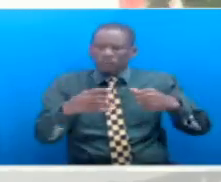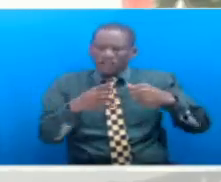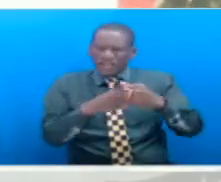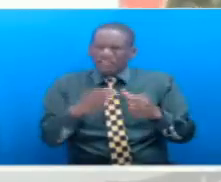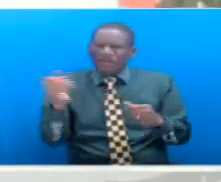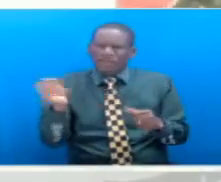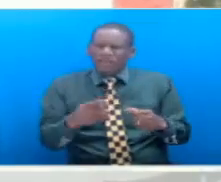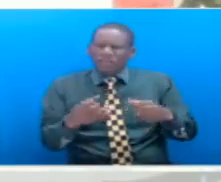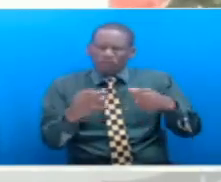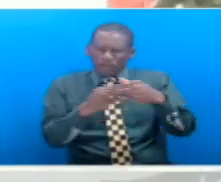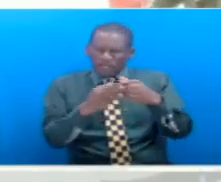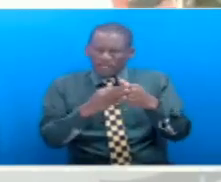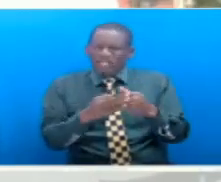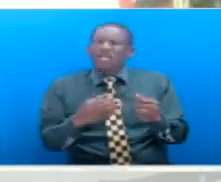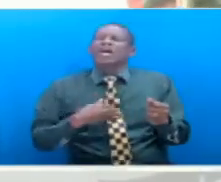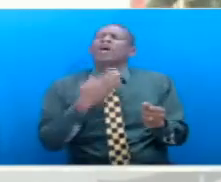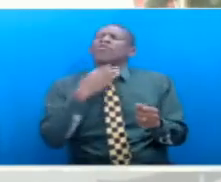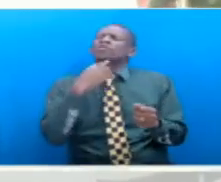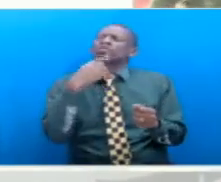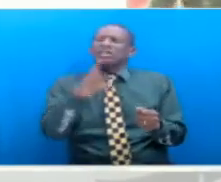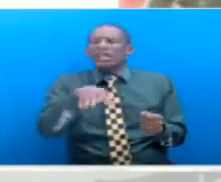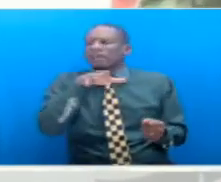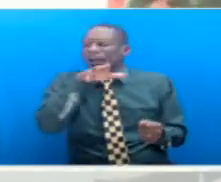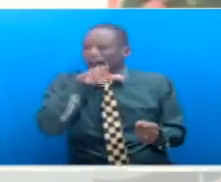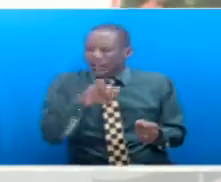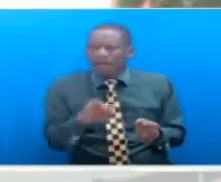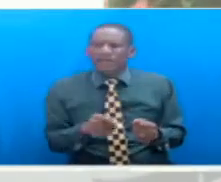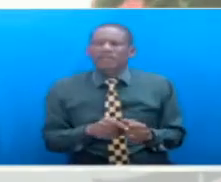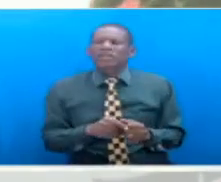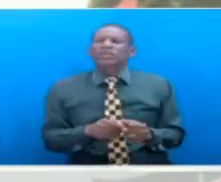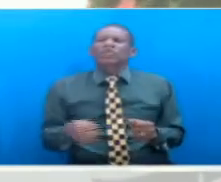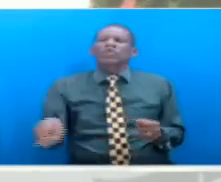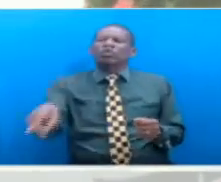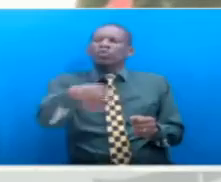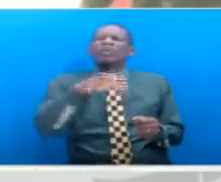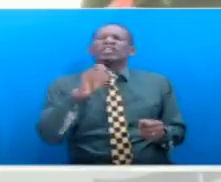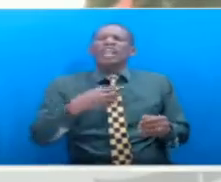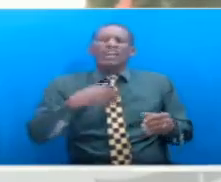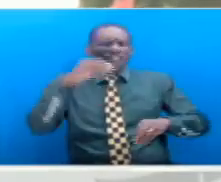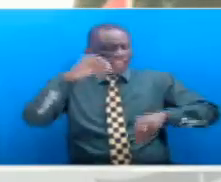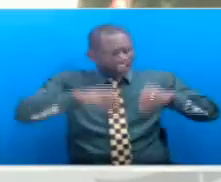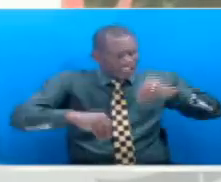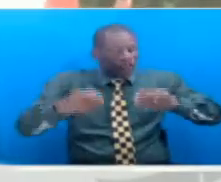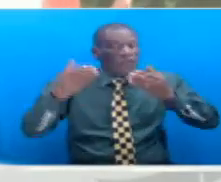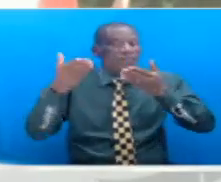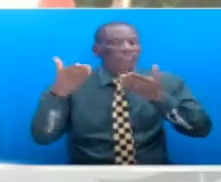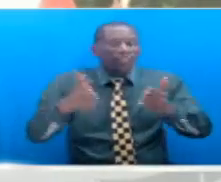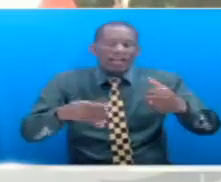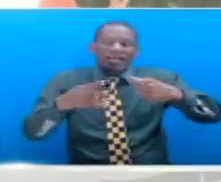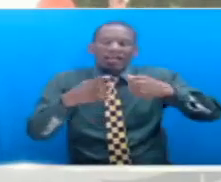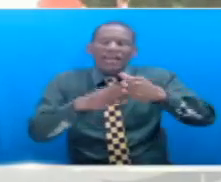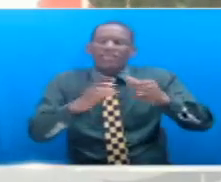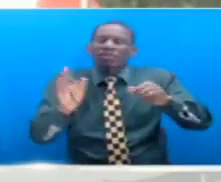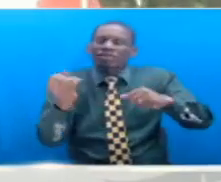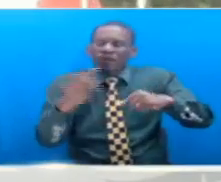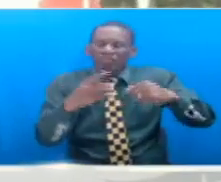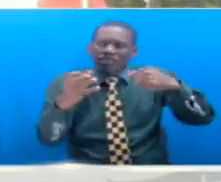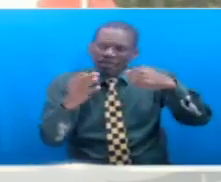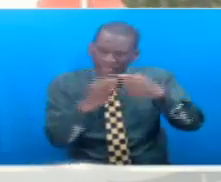9 mwezi wa 8, nataka nimwambie bwana kitendawili, tutakuwa na uchaguzi tarehe 9 mwezi wa